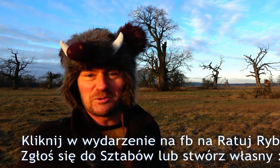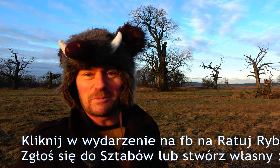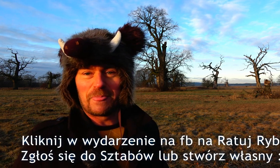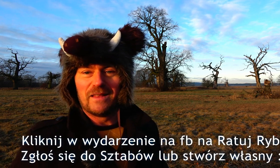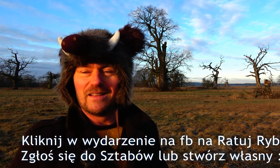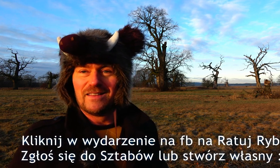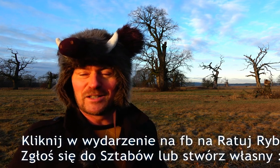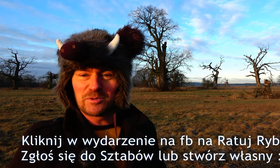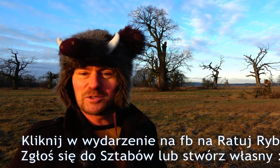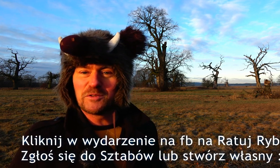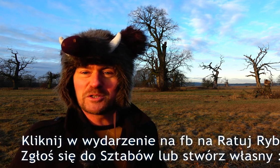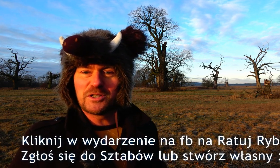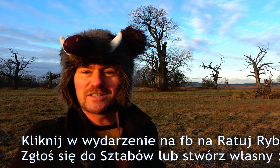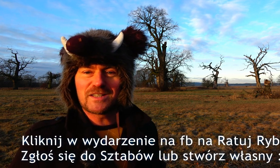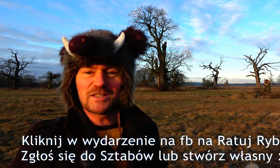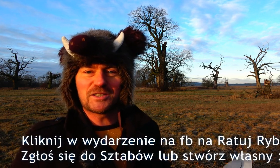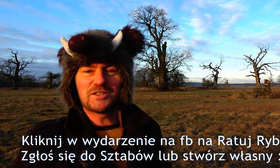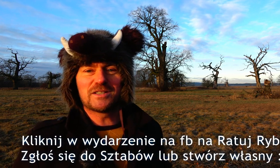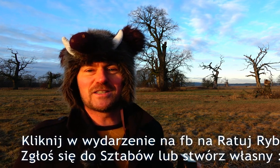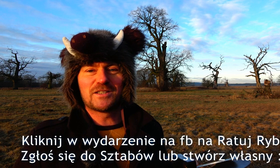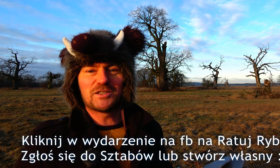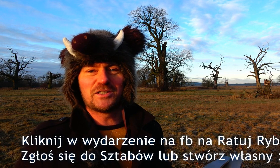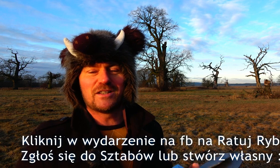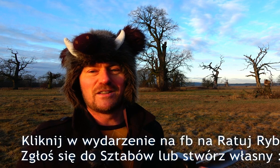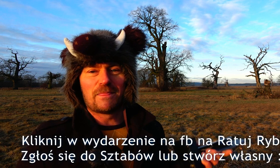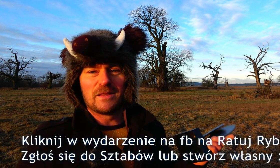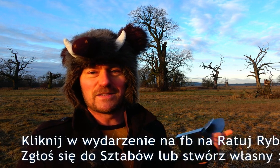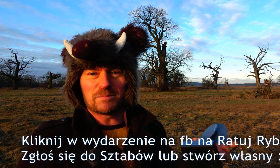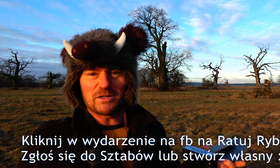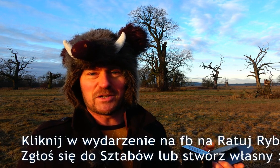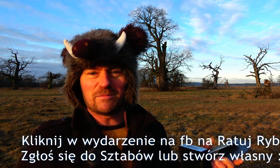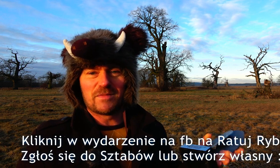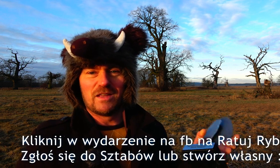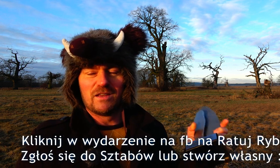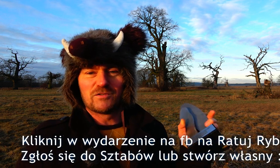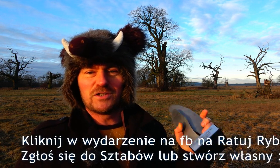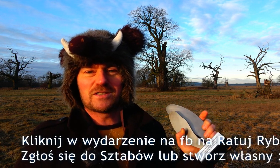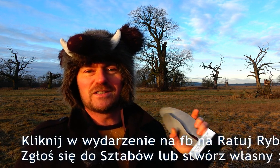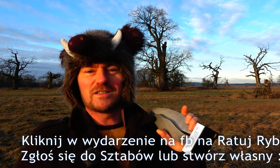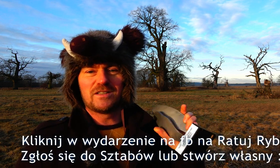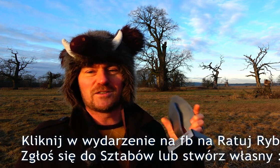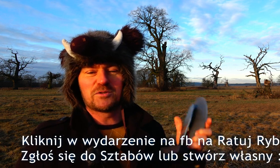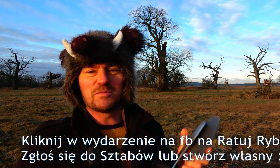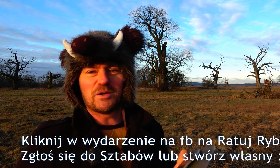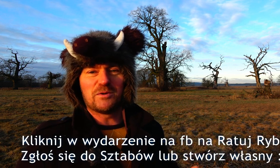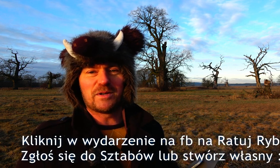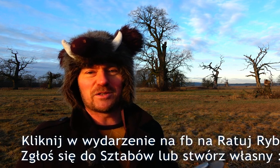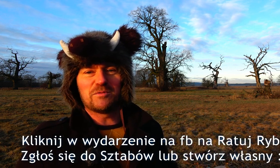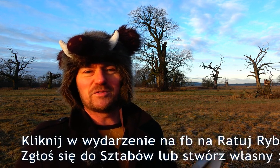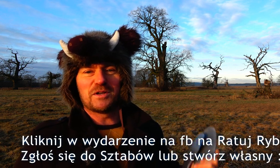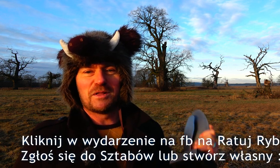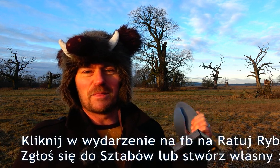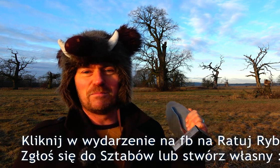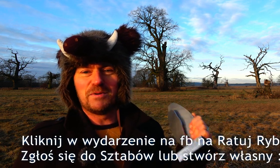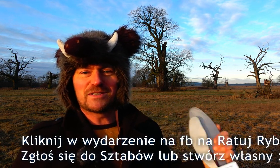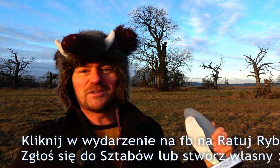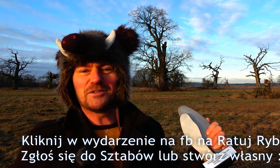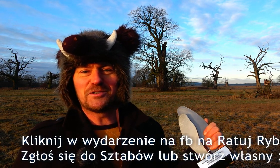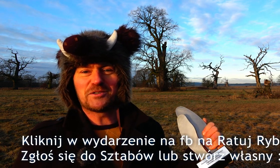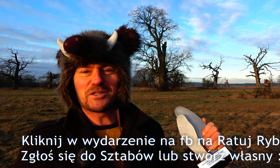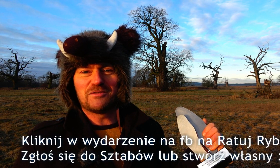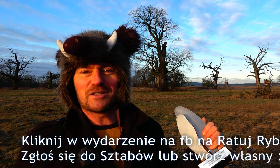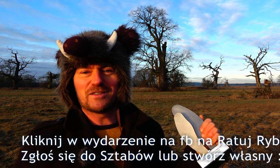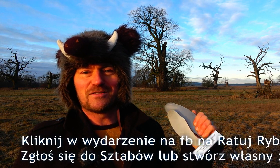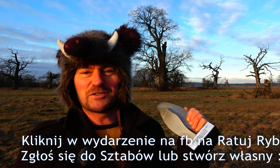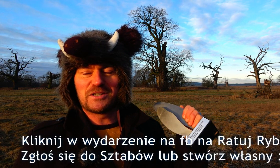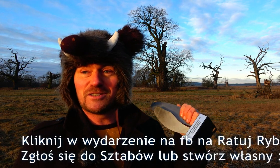2022 roku, na które to wydarzenie serdecznie zapraszam wszystkich tych, którzy mają, jak ja to mówię, blisko